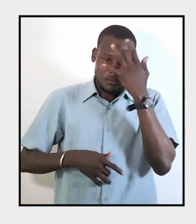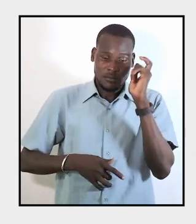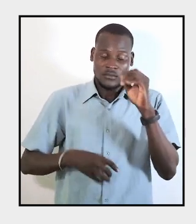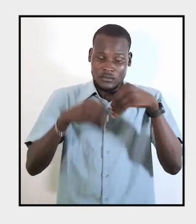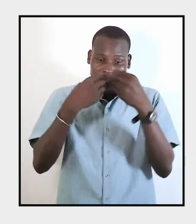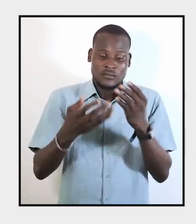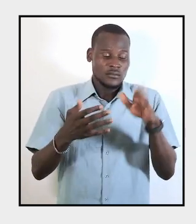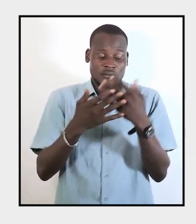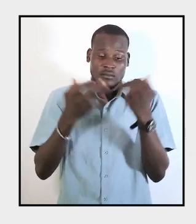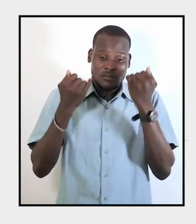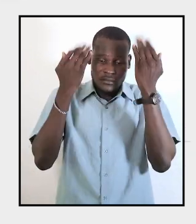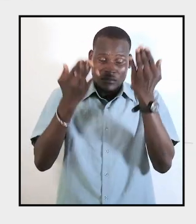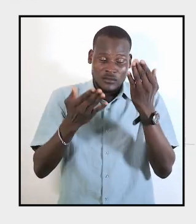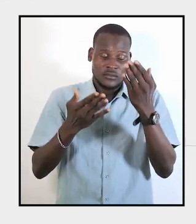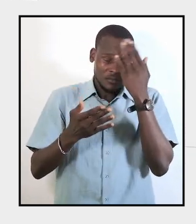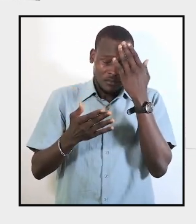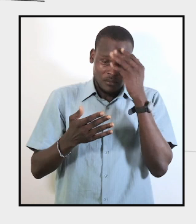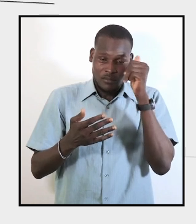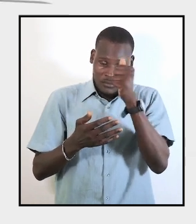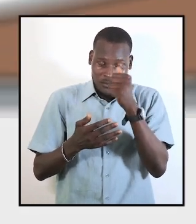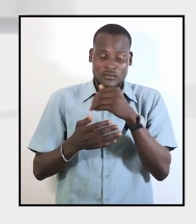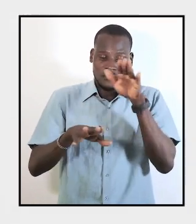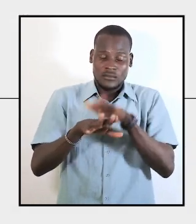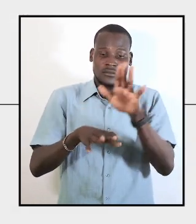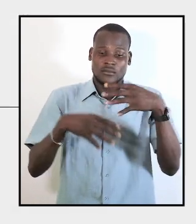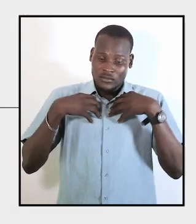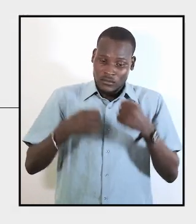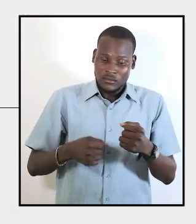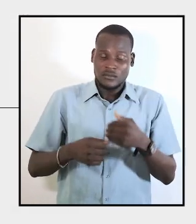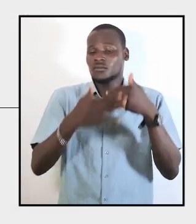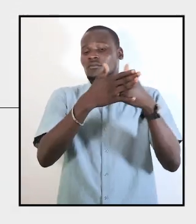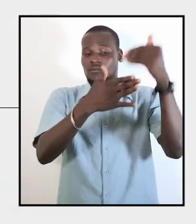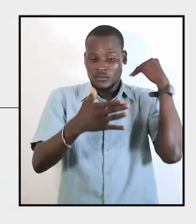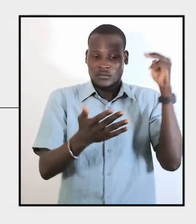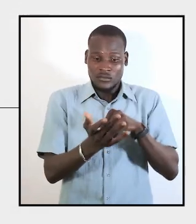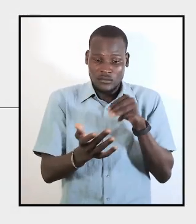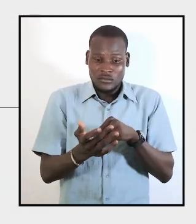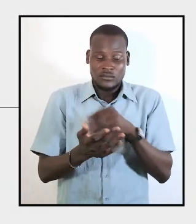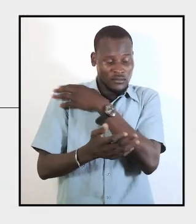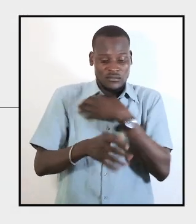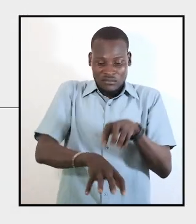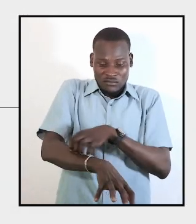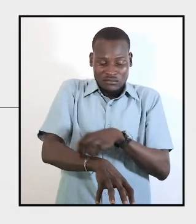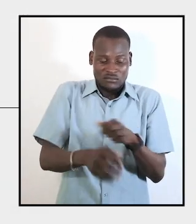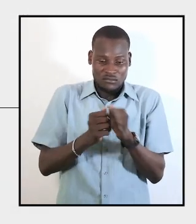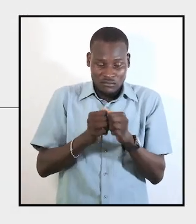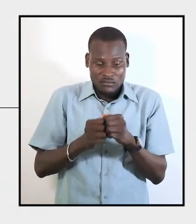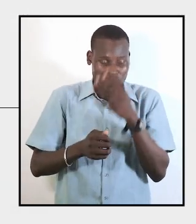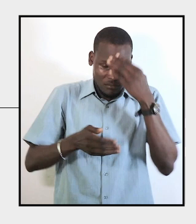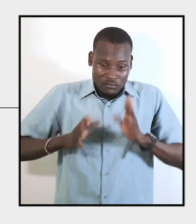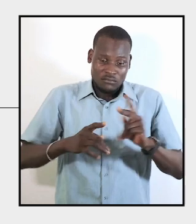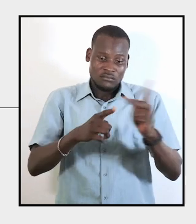communiquer toutes les informations connues de lui sur son état de santé, ses antécédents médicaux et ses allergies pour permettre